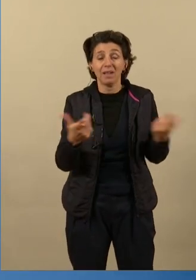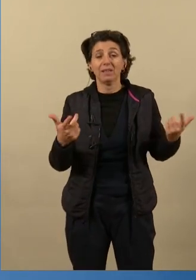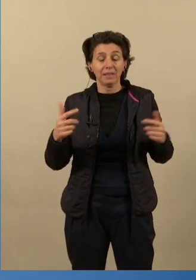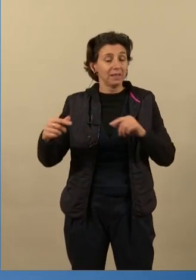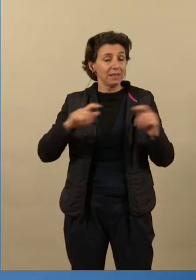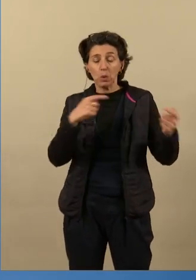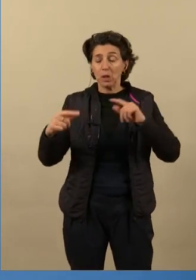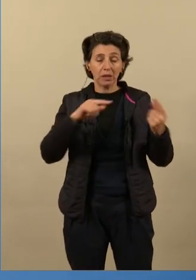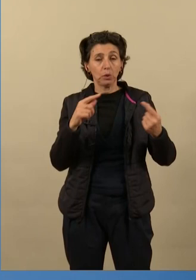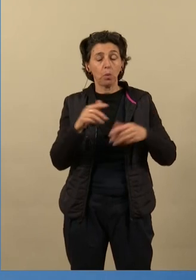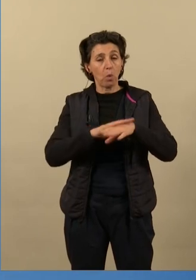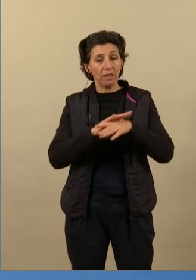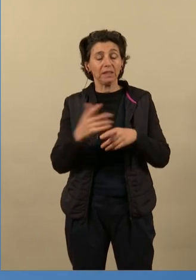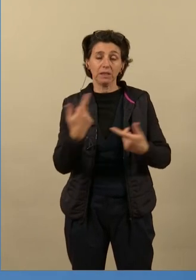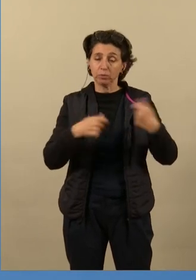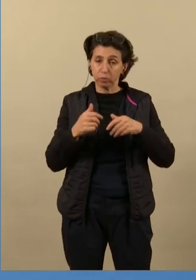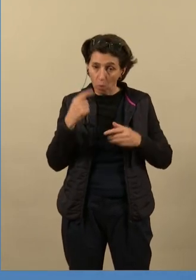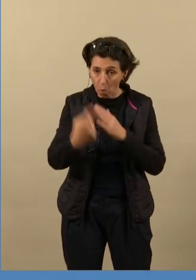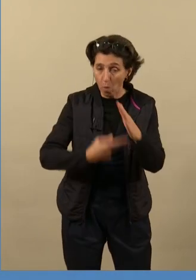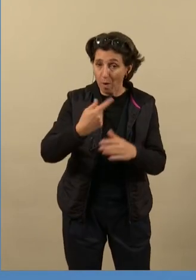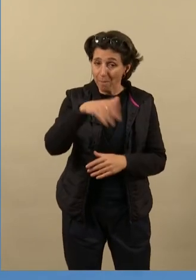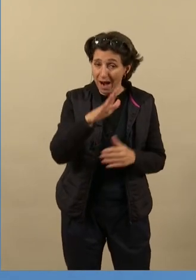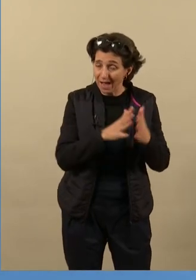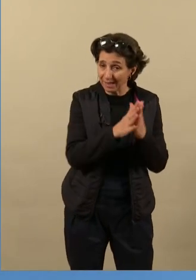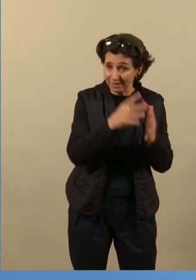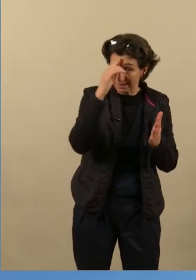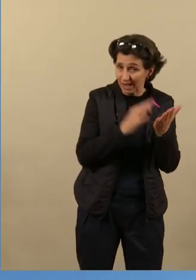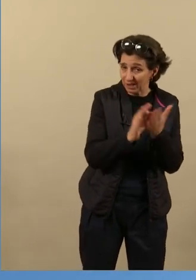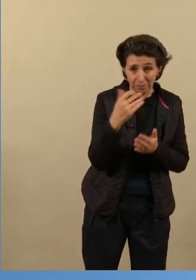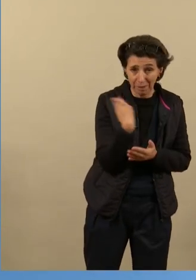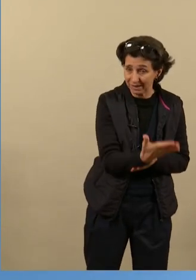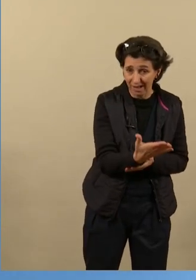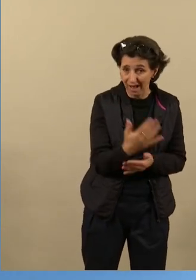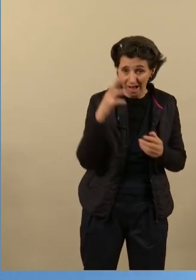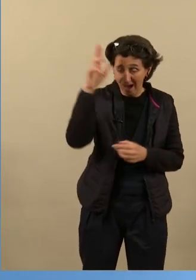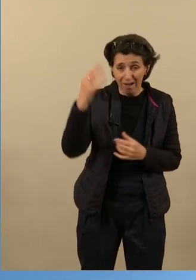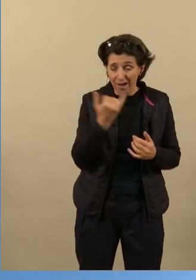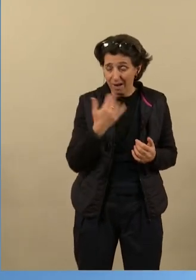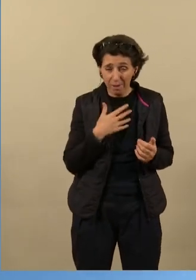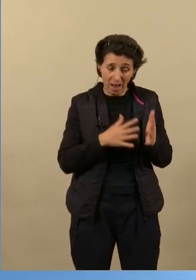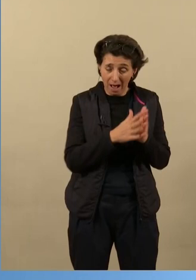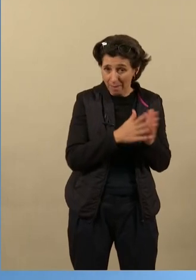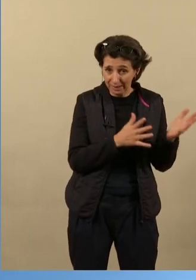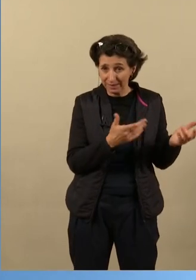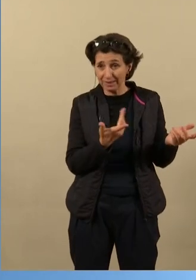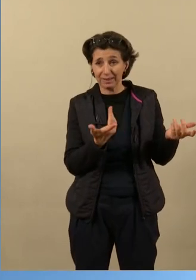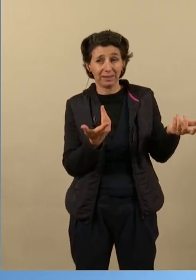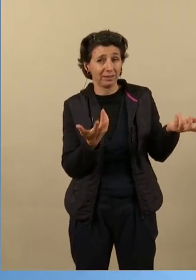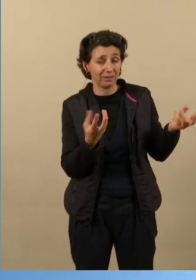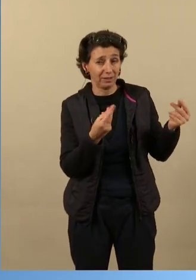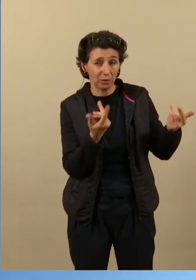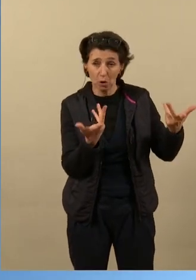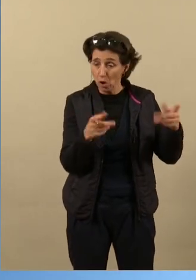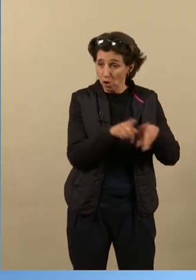la stratégie du Hamas et ne nous y trompons pas tant que le Hamas existera il n'y aura pas de paix et d'enchaîner ensuite